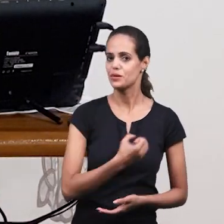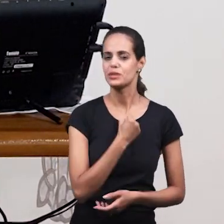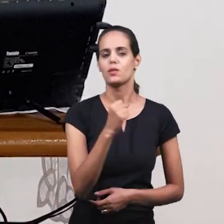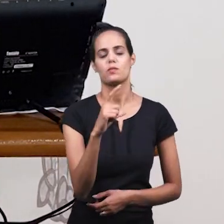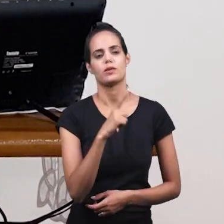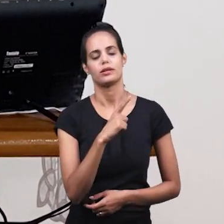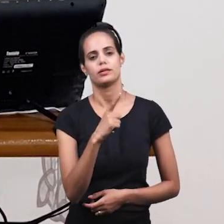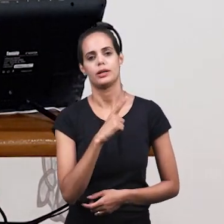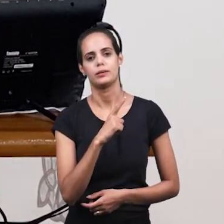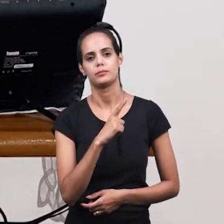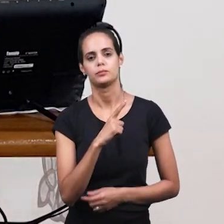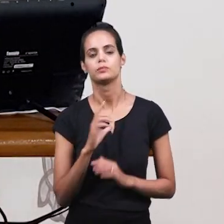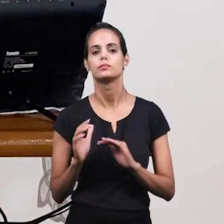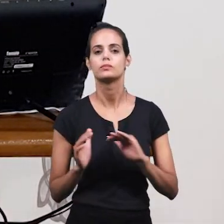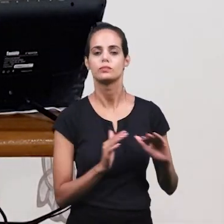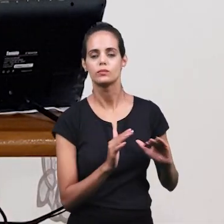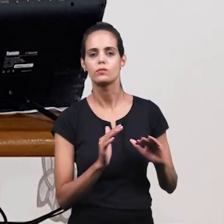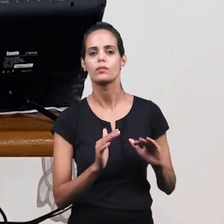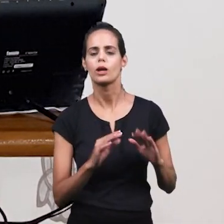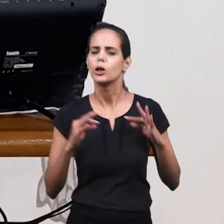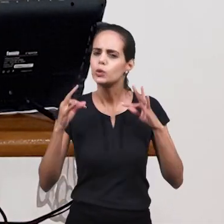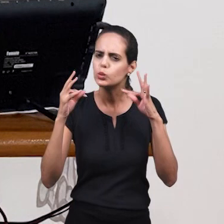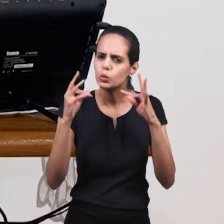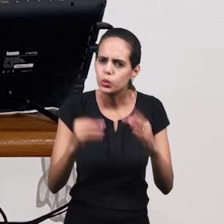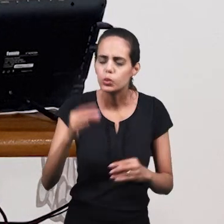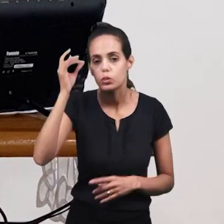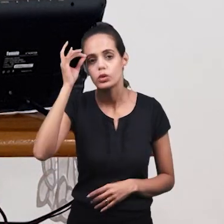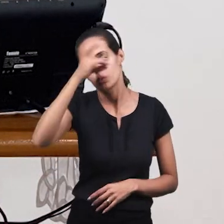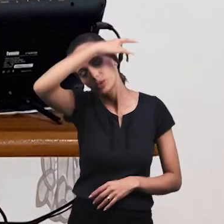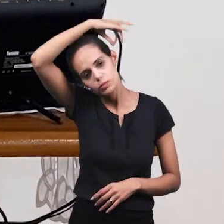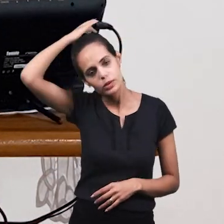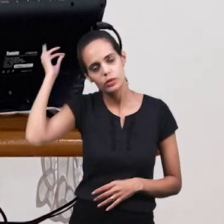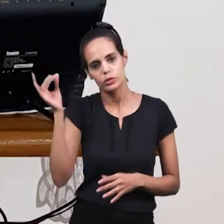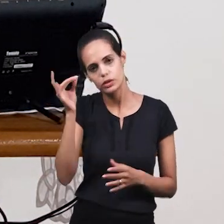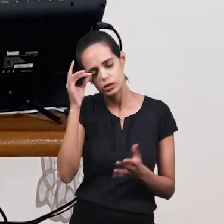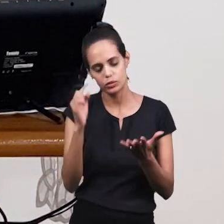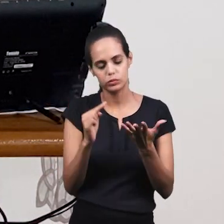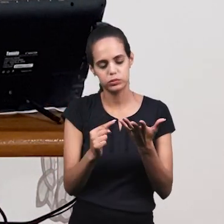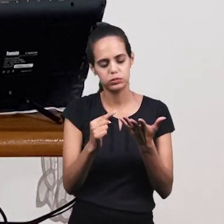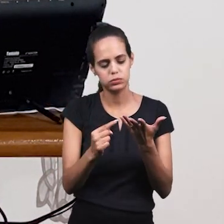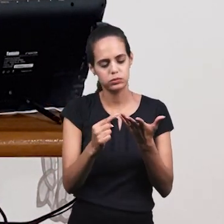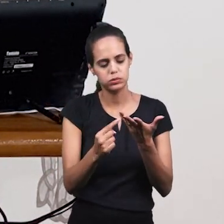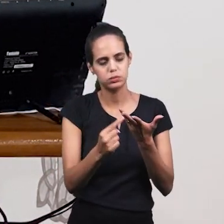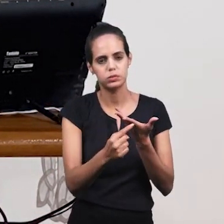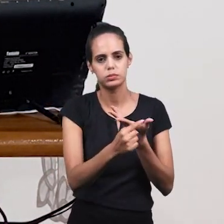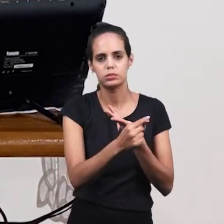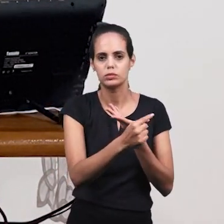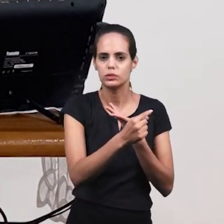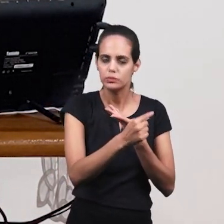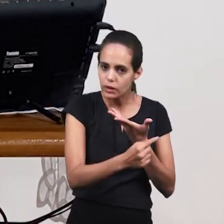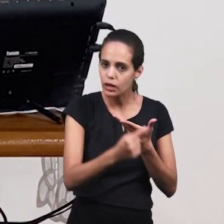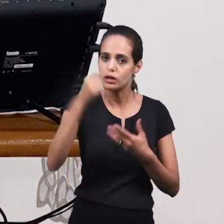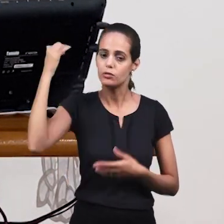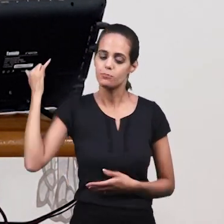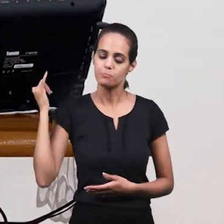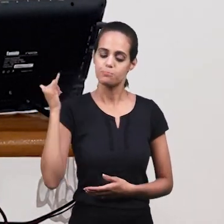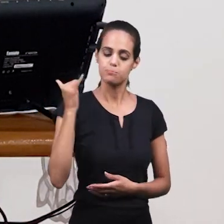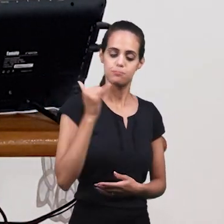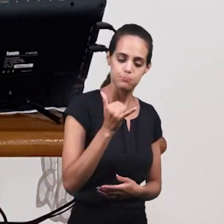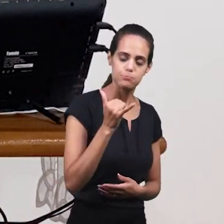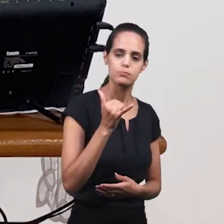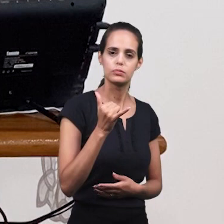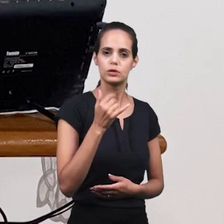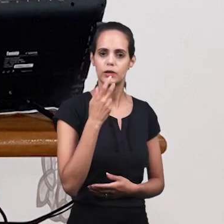Doctrine, tout enseignement, tout ce que le Saint-Esprit en ce moment, il met en évidence dans nos vies,